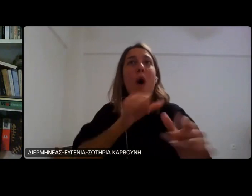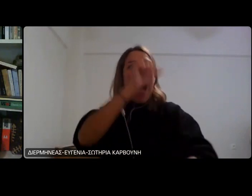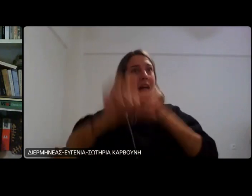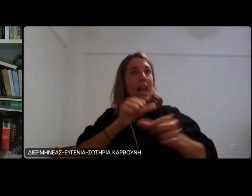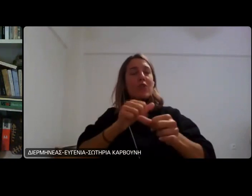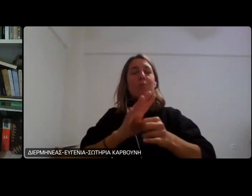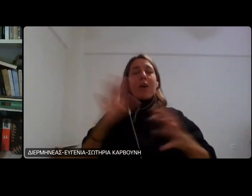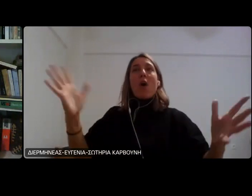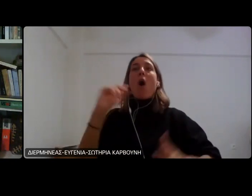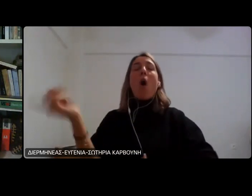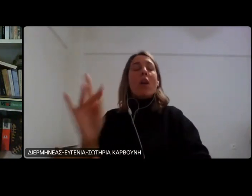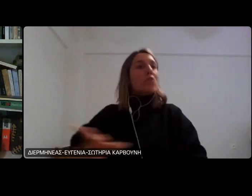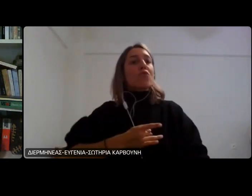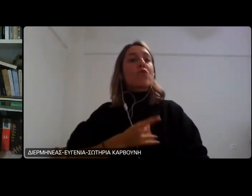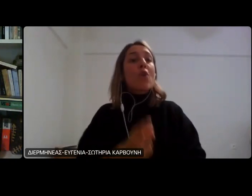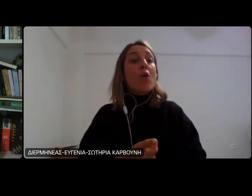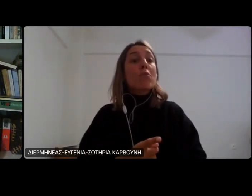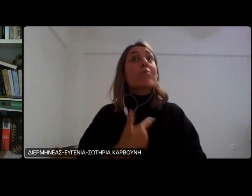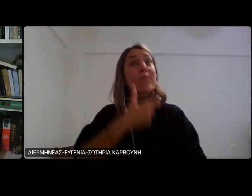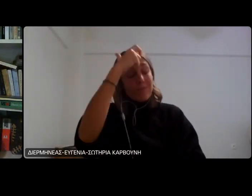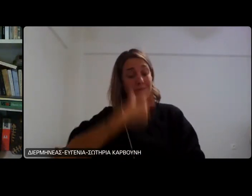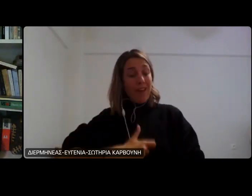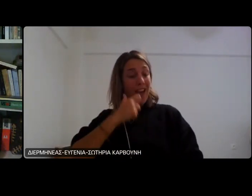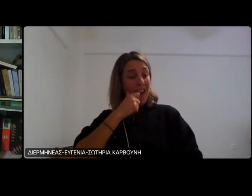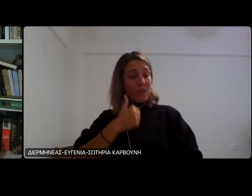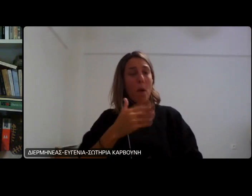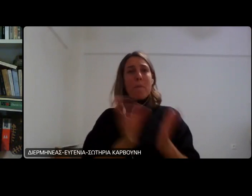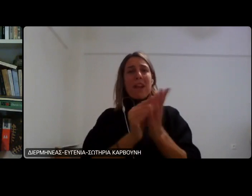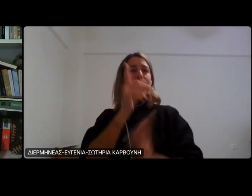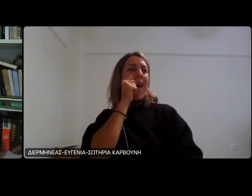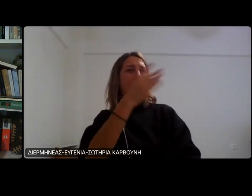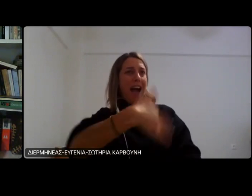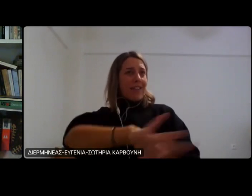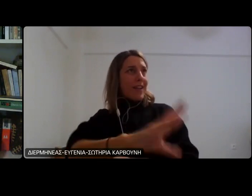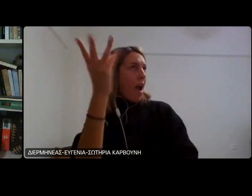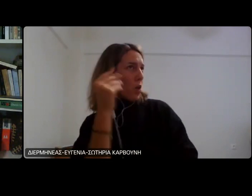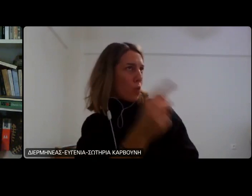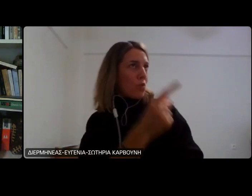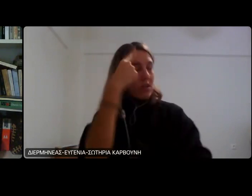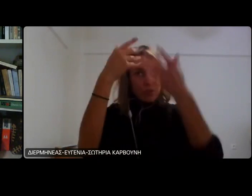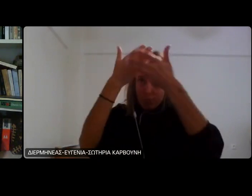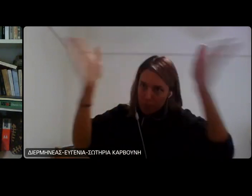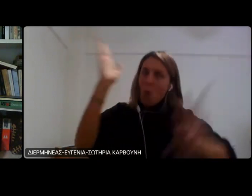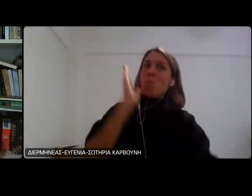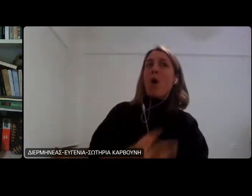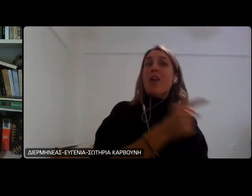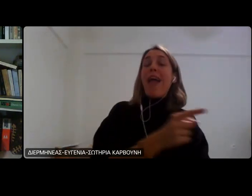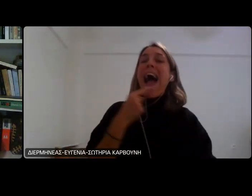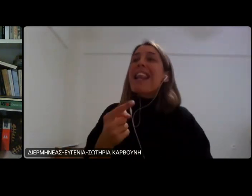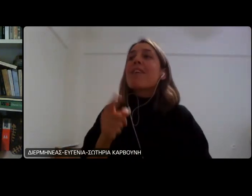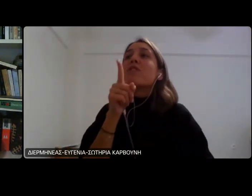και στη βιωμένη αίσθηση του εαυτού. Οι άντρες που με ακούτε, όσο διχτόμυαλες κι αν είστε, σκοντάφτεται σε αυτή τη γλωσσική